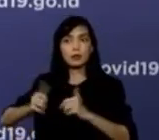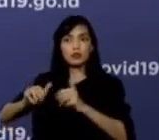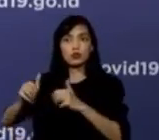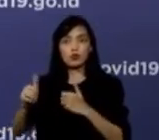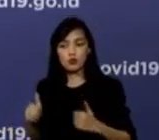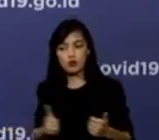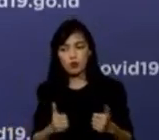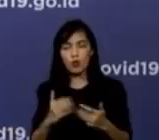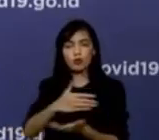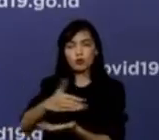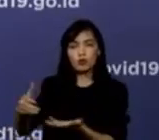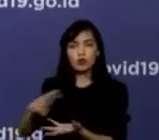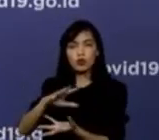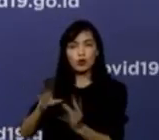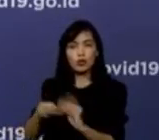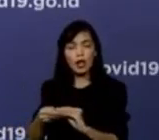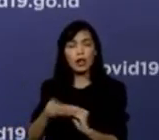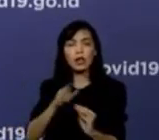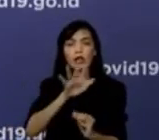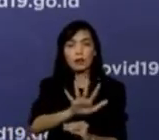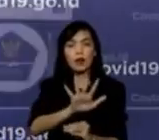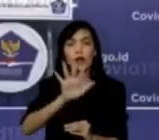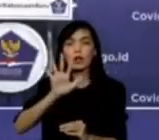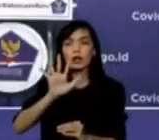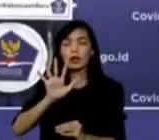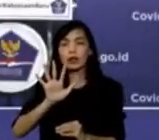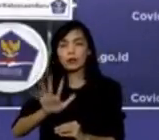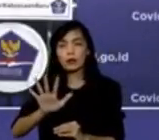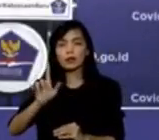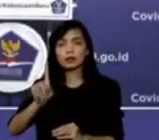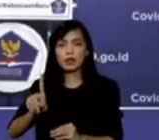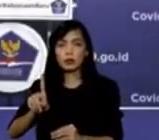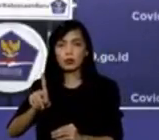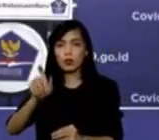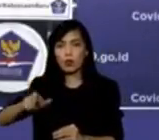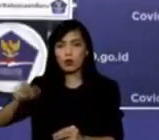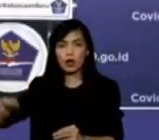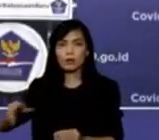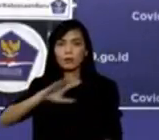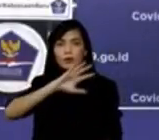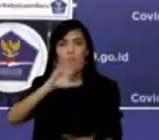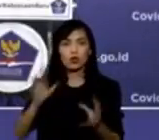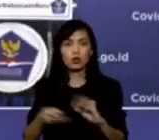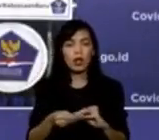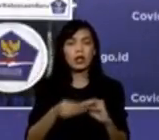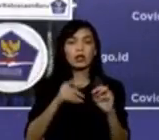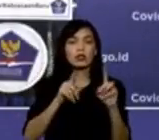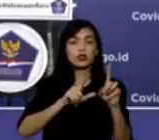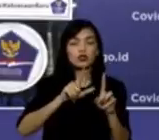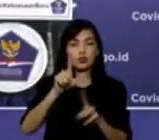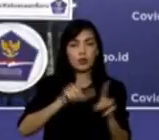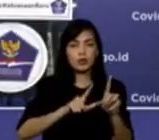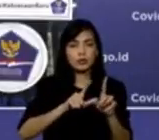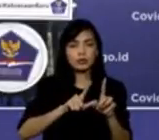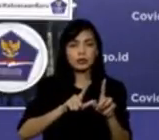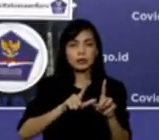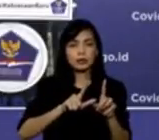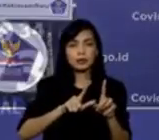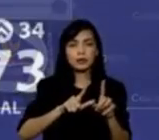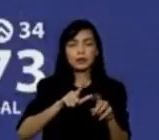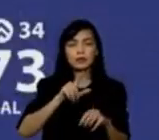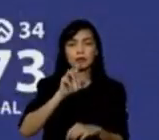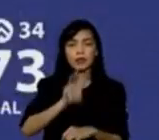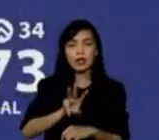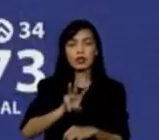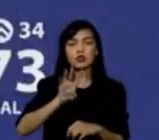kita dapatkan pada hari ini adalah sebanyak 551 orang, akumulasinya menjadi